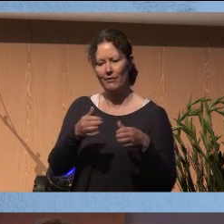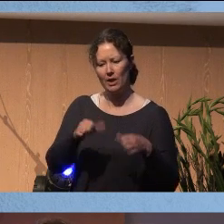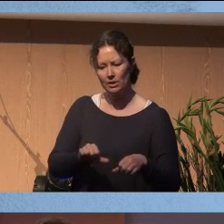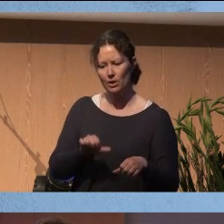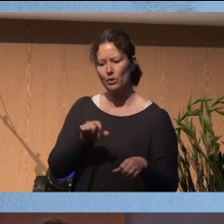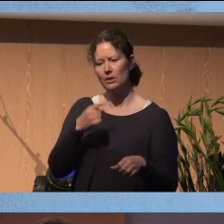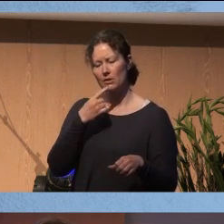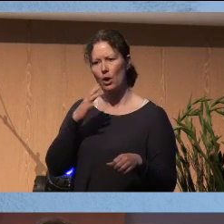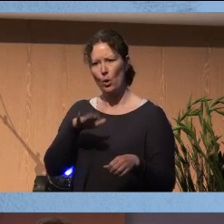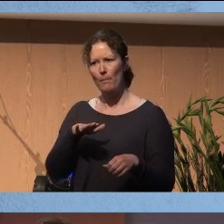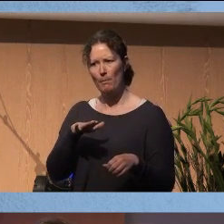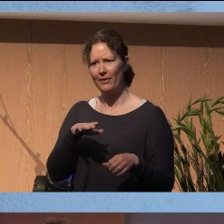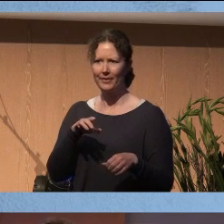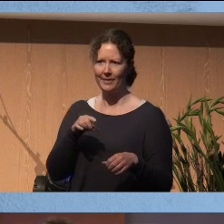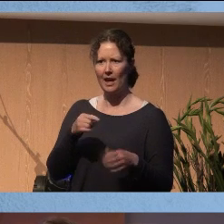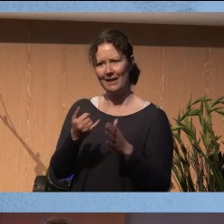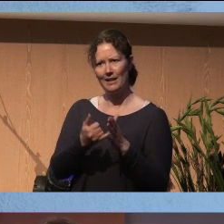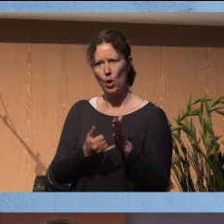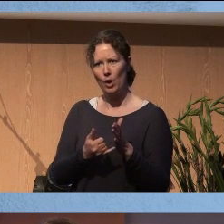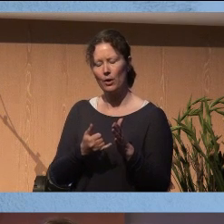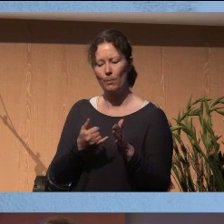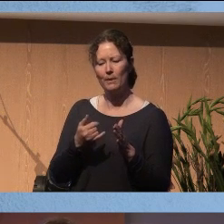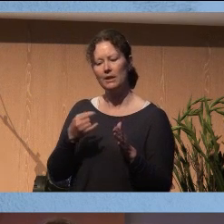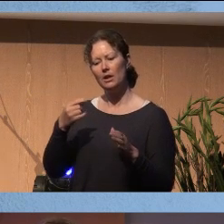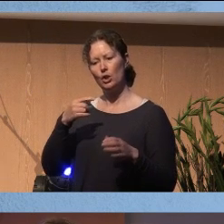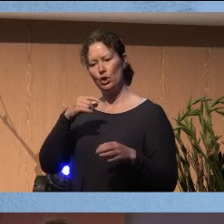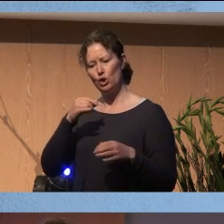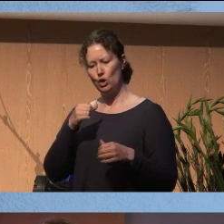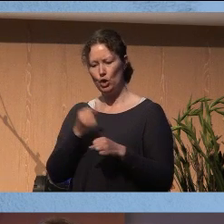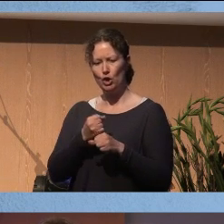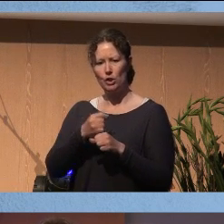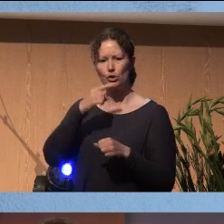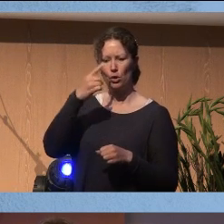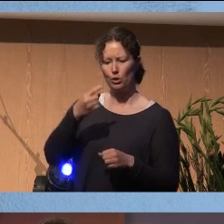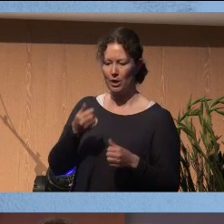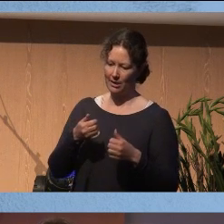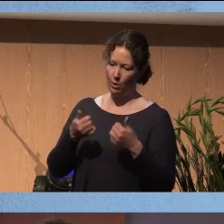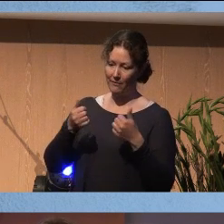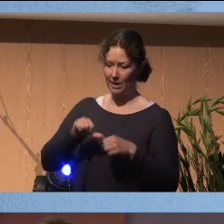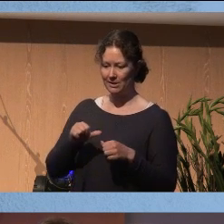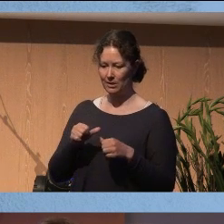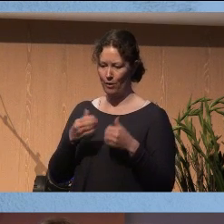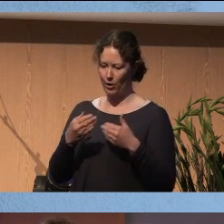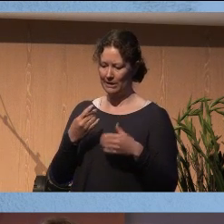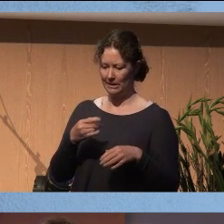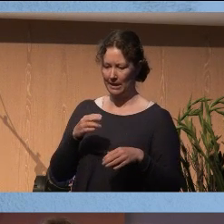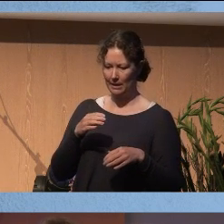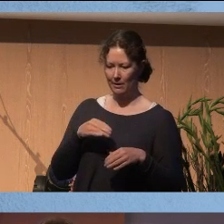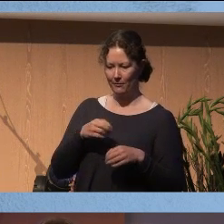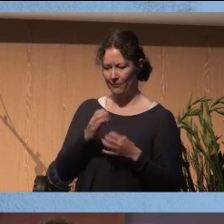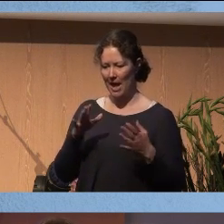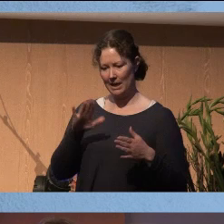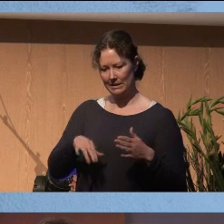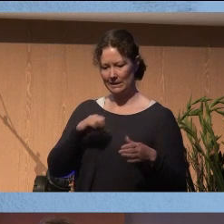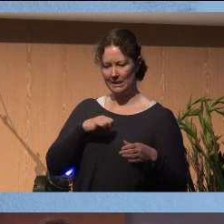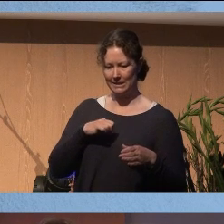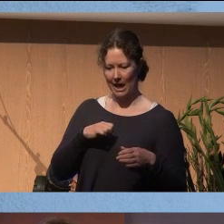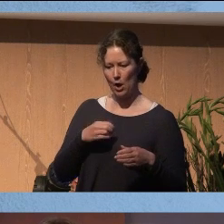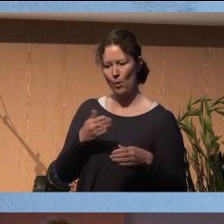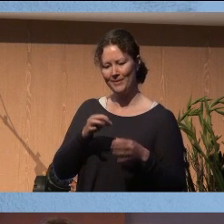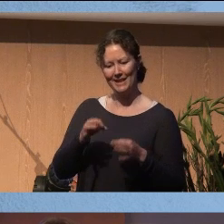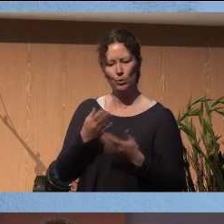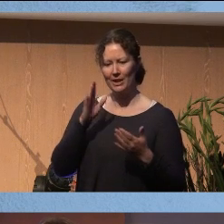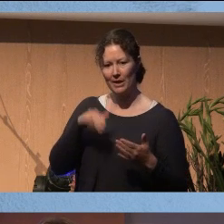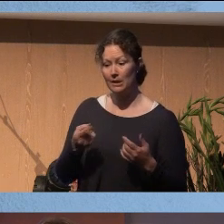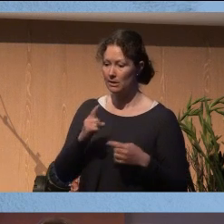handler om yrkesstolthet. Det vanskelig å innrømme overfor seg selv og en eller flere kolleger at det ting man ikke vet. I stedet